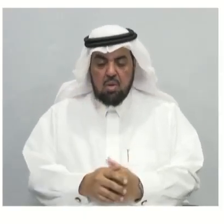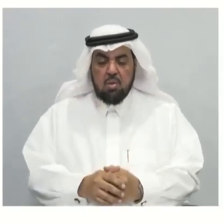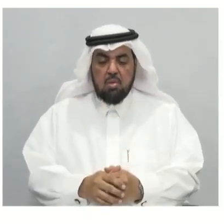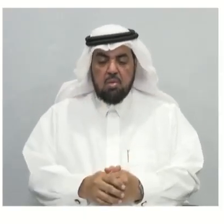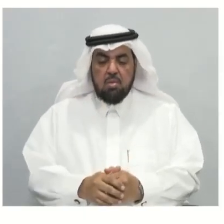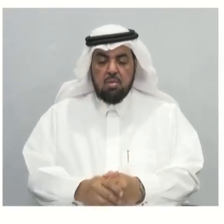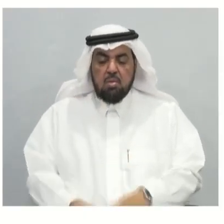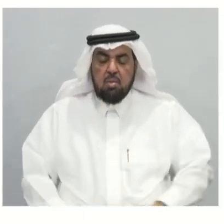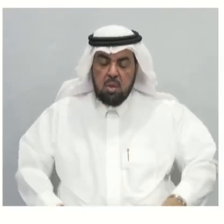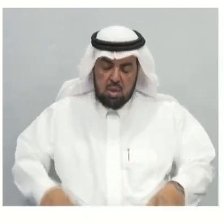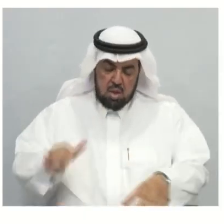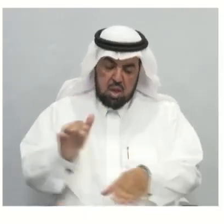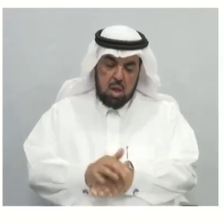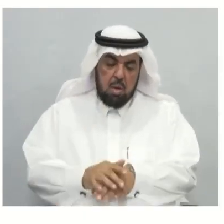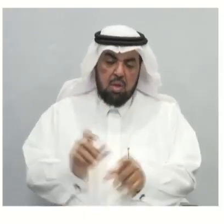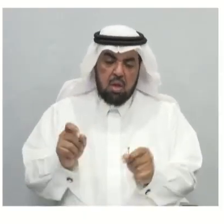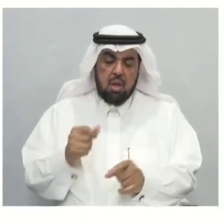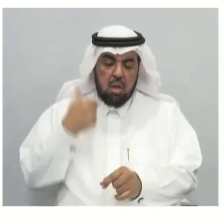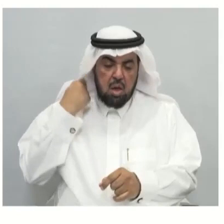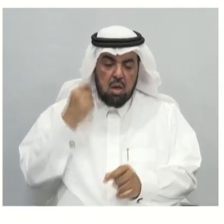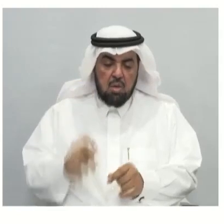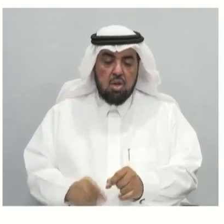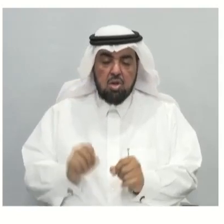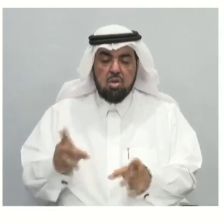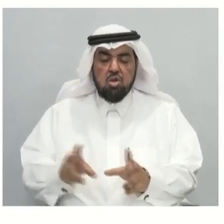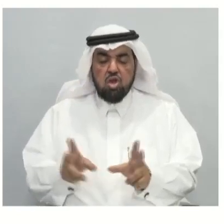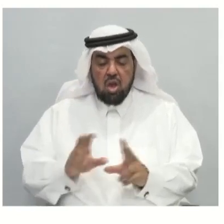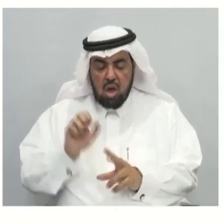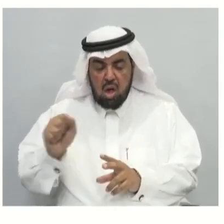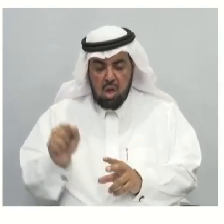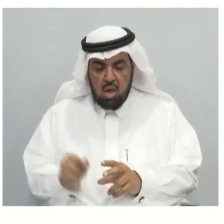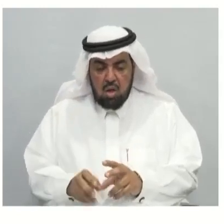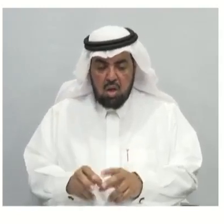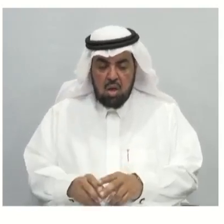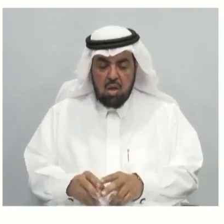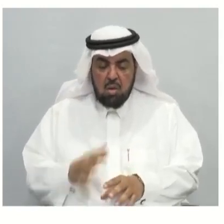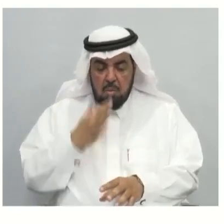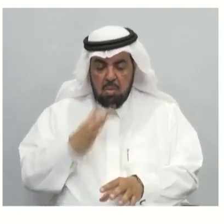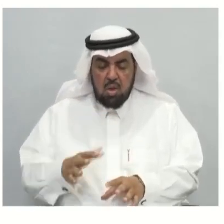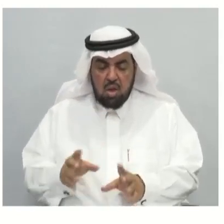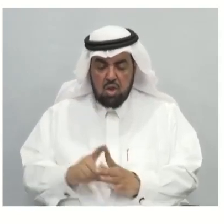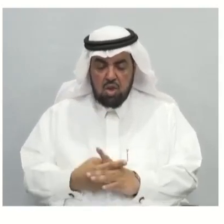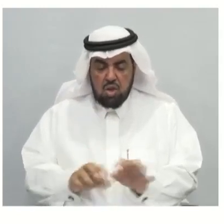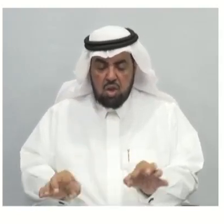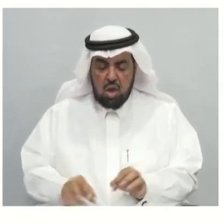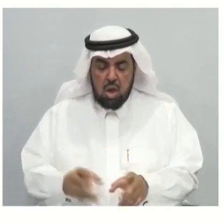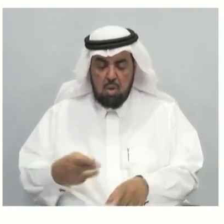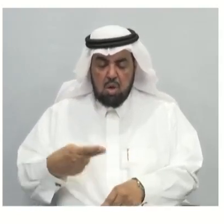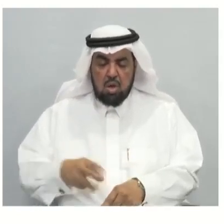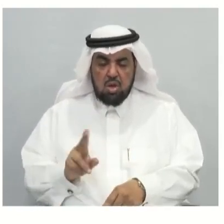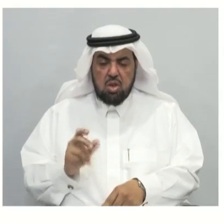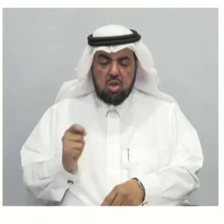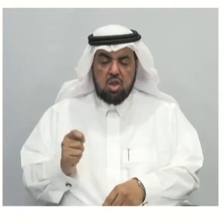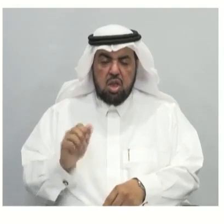السابقه في نماذج الويب امثله الشائعه لاستخدام بشكل خاص على شبكه الويب لسهوله انشاها باستخدام لغه اتش تي ام ال